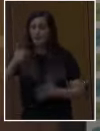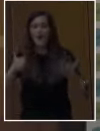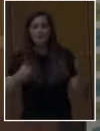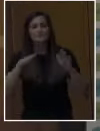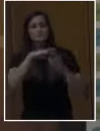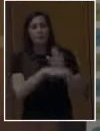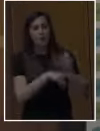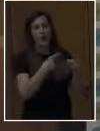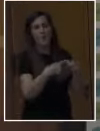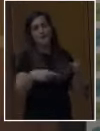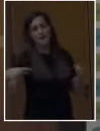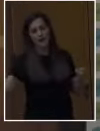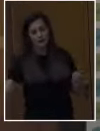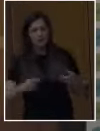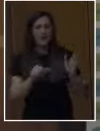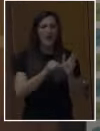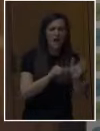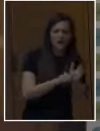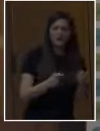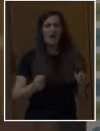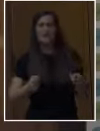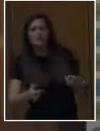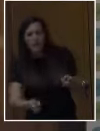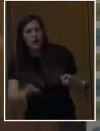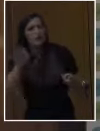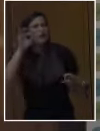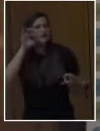οποία τρέχουν σε Αθήνα, Βόλο, Θεσσαλονίκη.